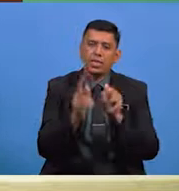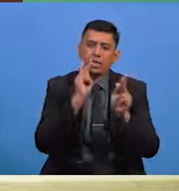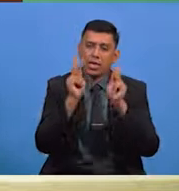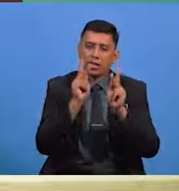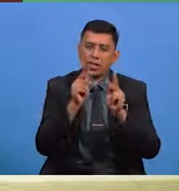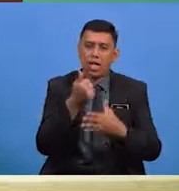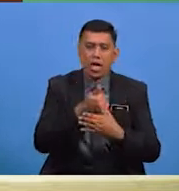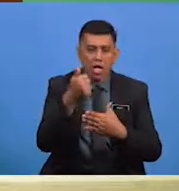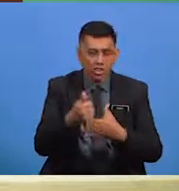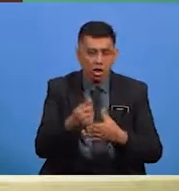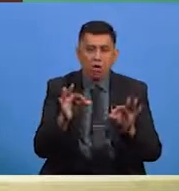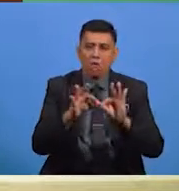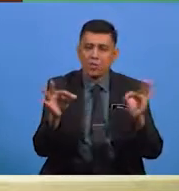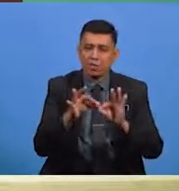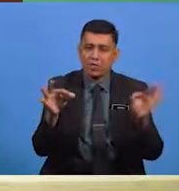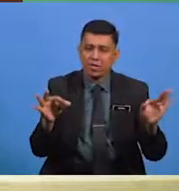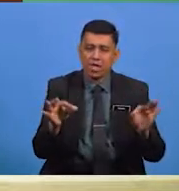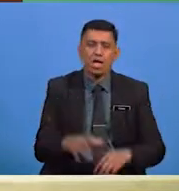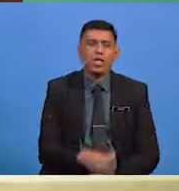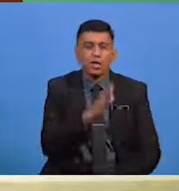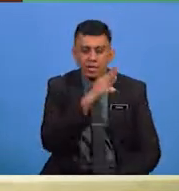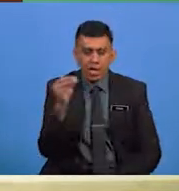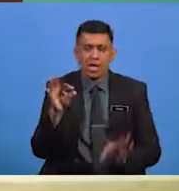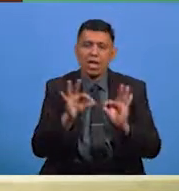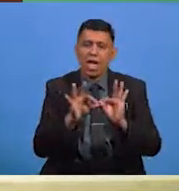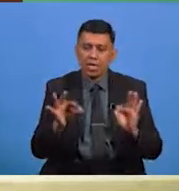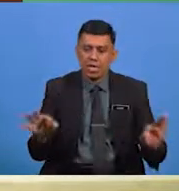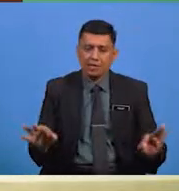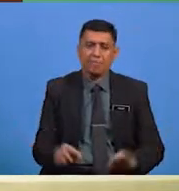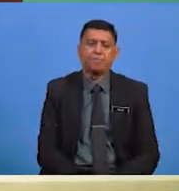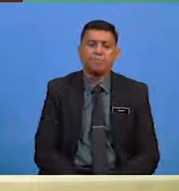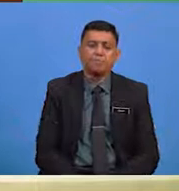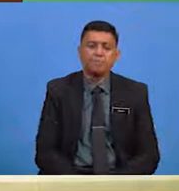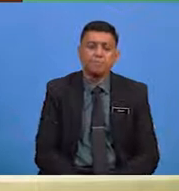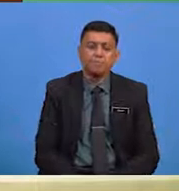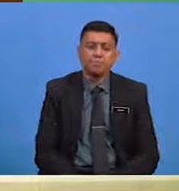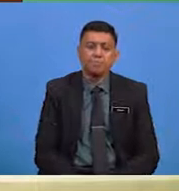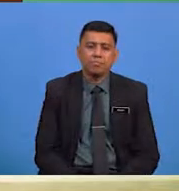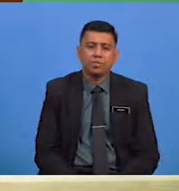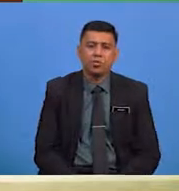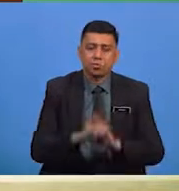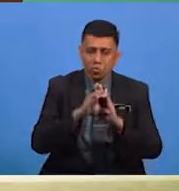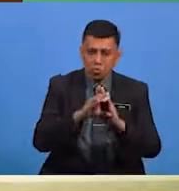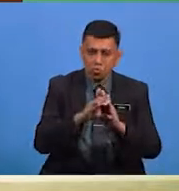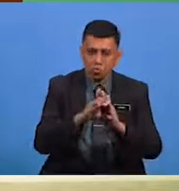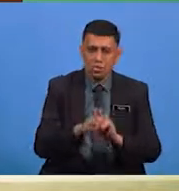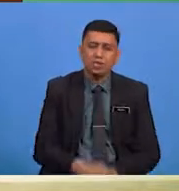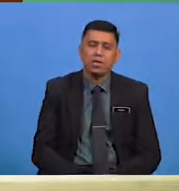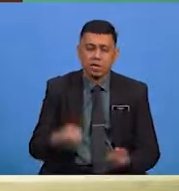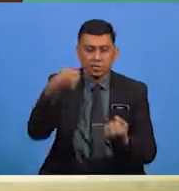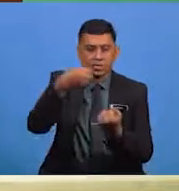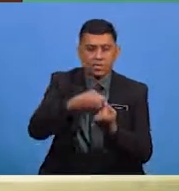kata atau frasa-frasa dan ayat. Contoh